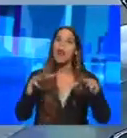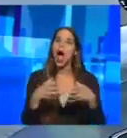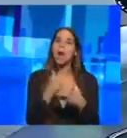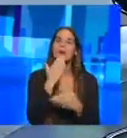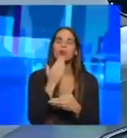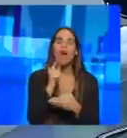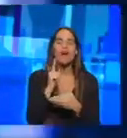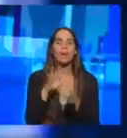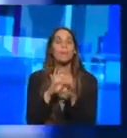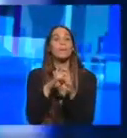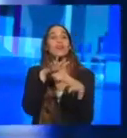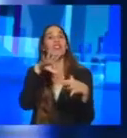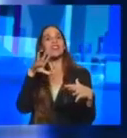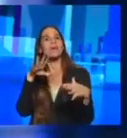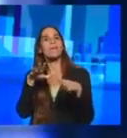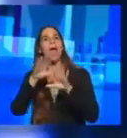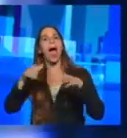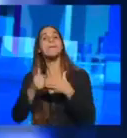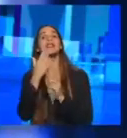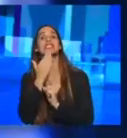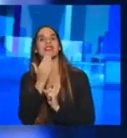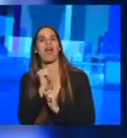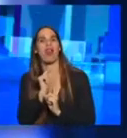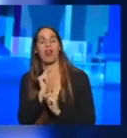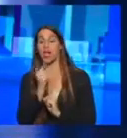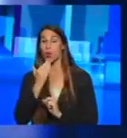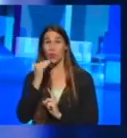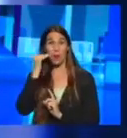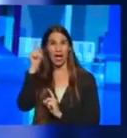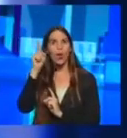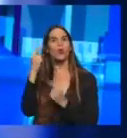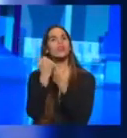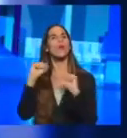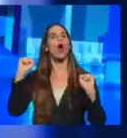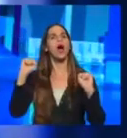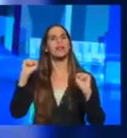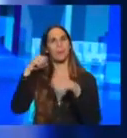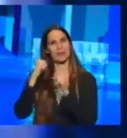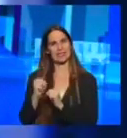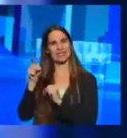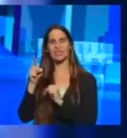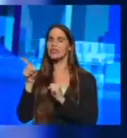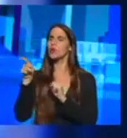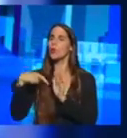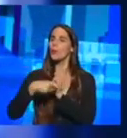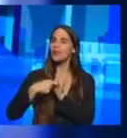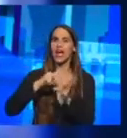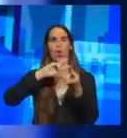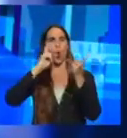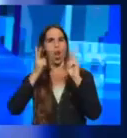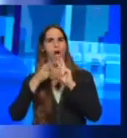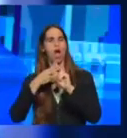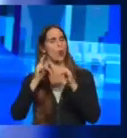של התנתקות הולכת וגוברת מעם ישראל. היהודי האמריקאי הוא דמוקרטי מיסודו, הוא מתקן עולם מיסודו,